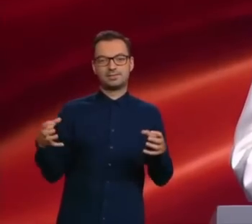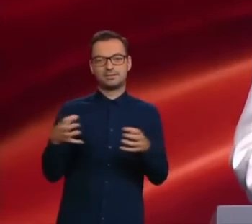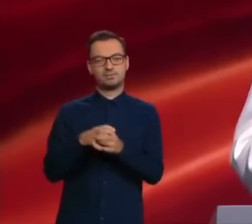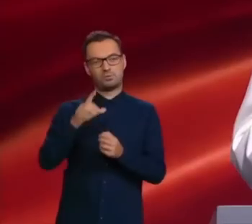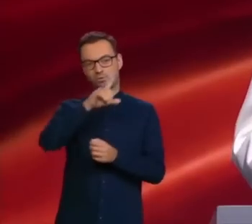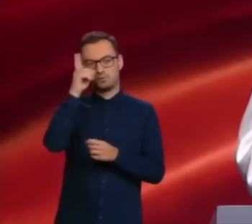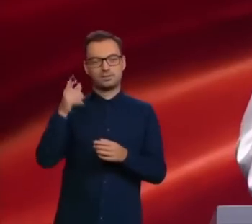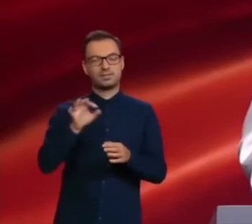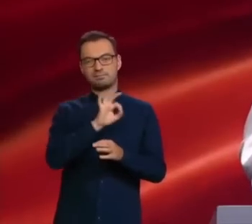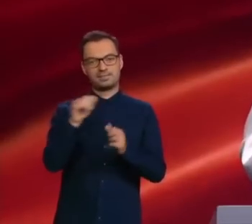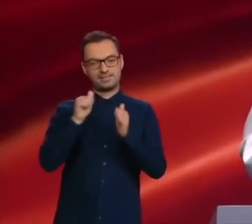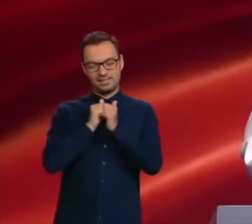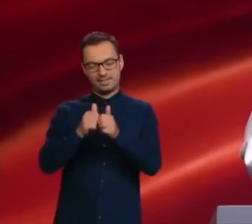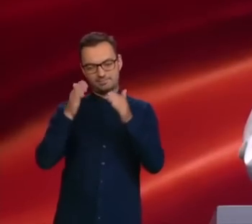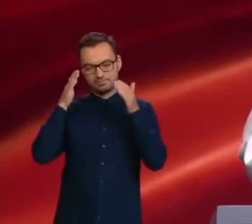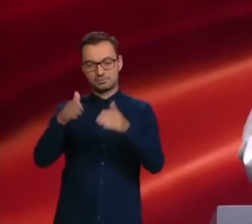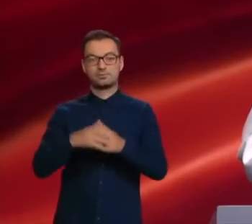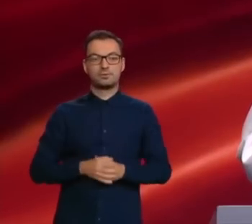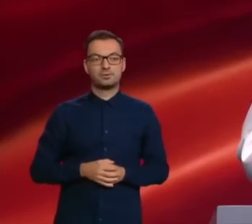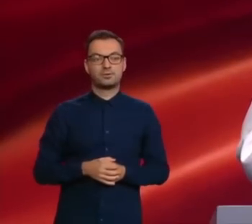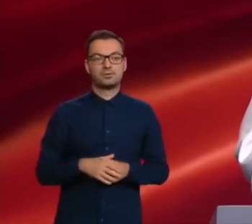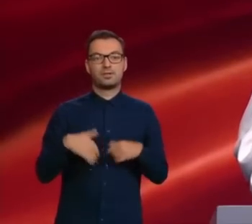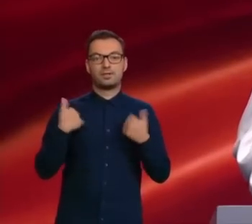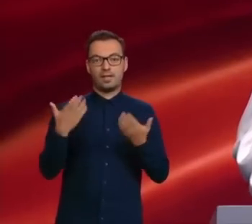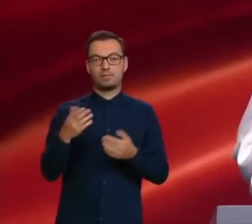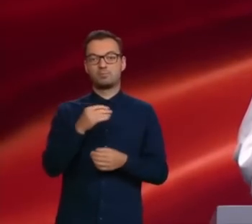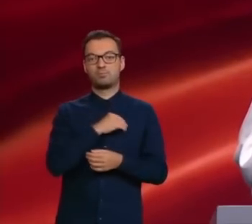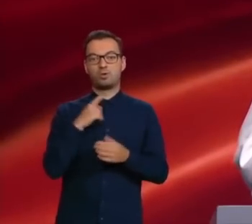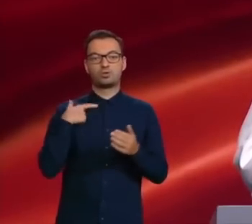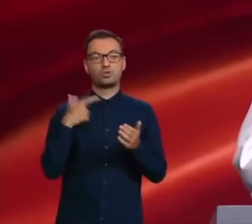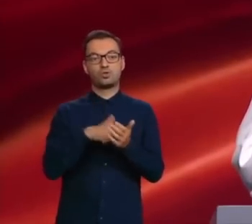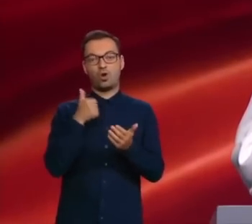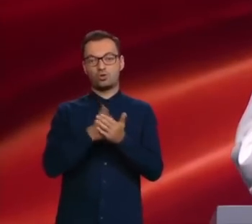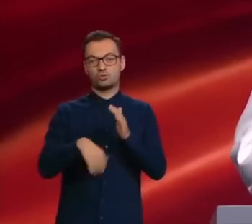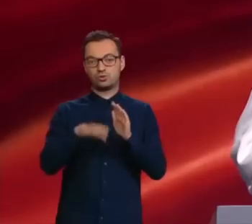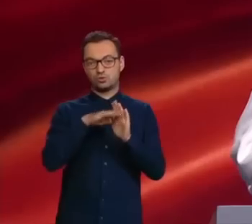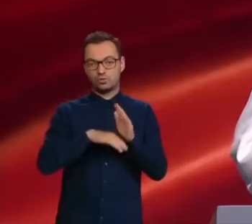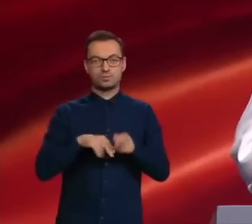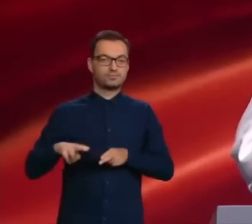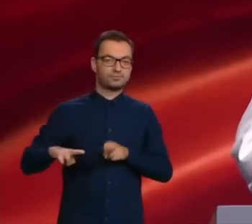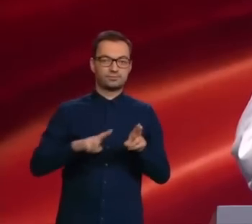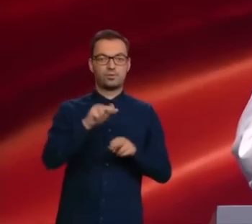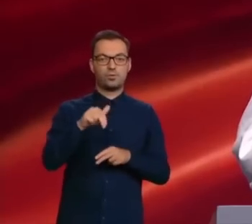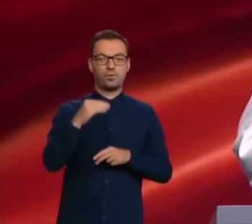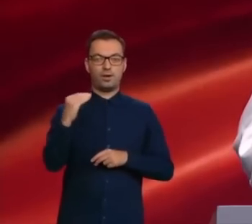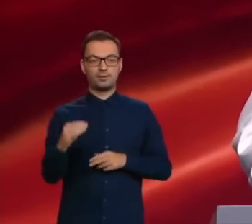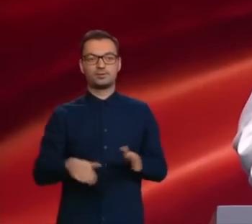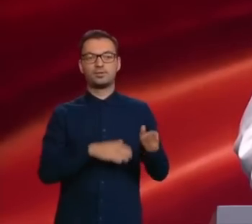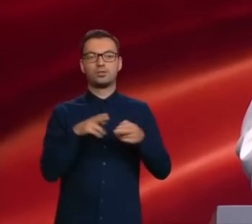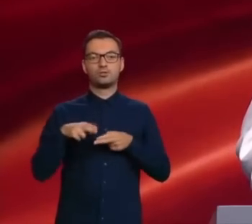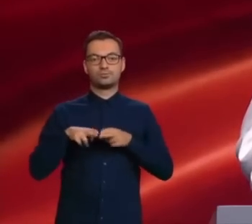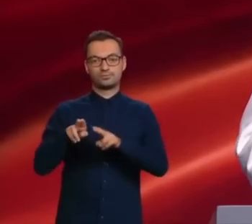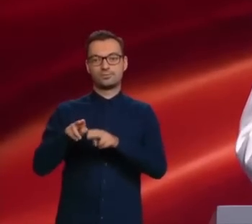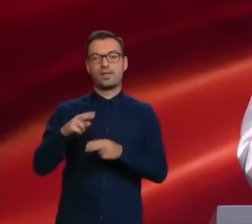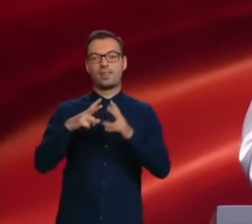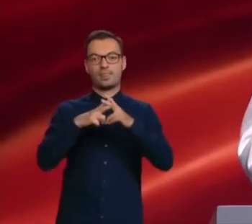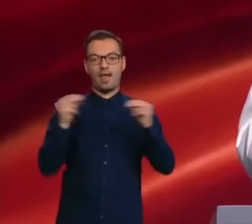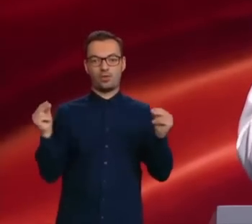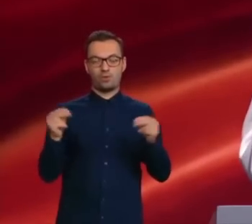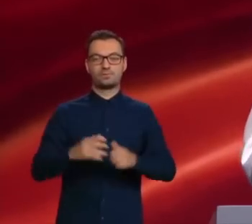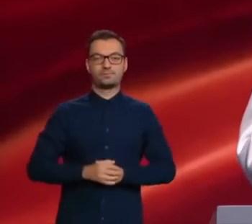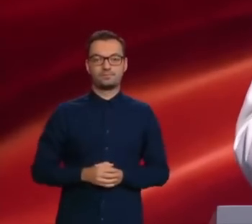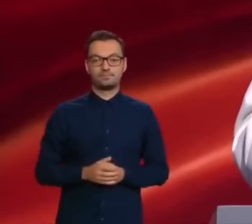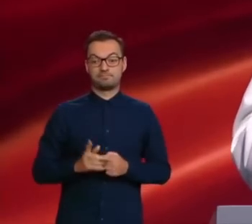do zadań specjalnych. Daliśmy Polsce konstytucję, członkostwo w Unii Europejskiej, członkostwo w NATO. Przed